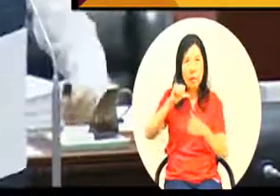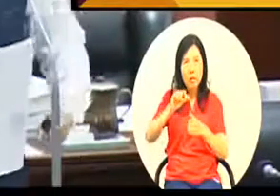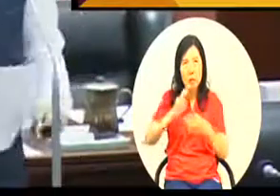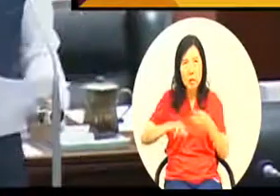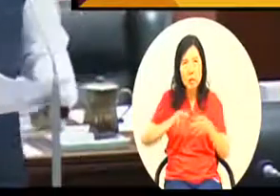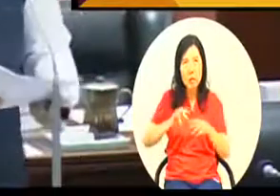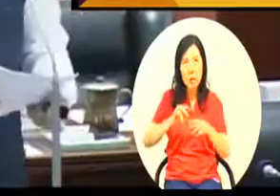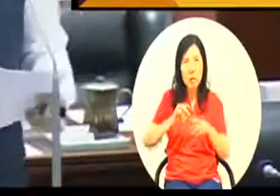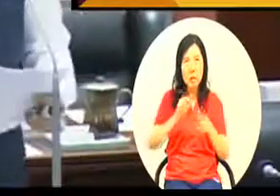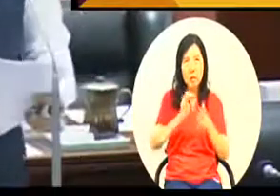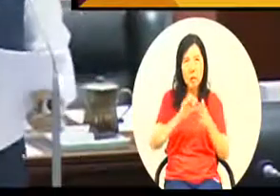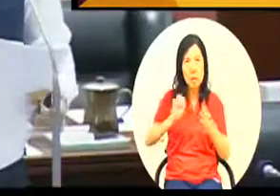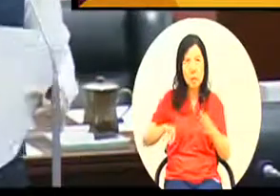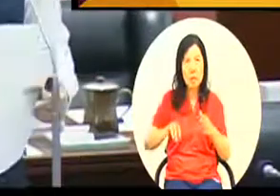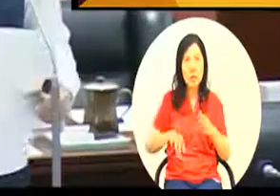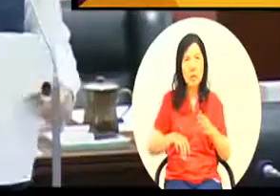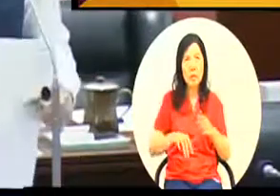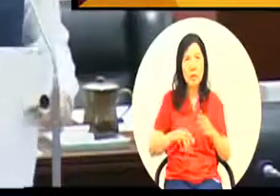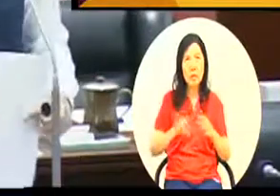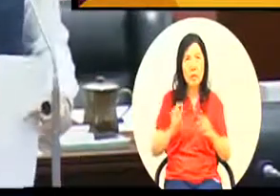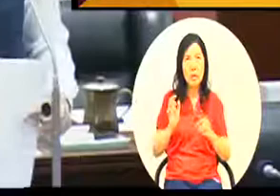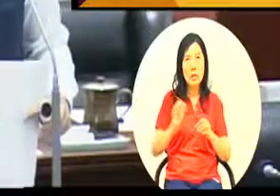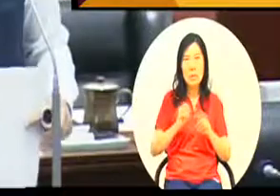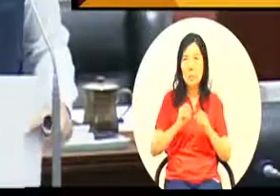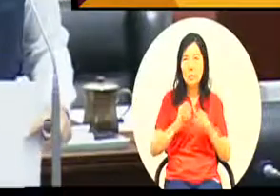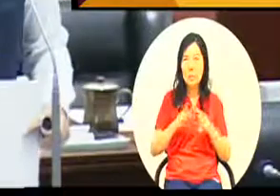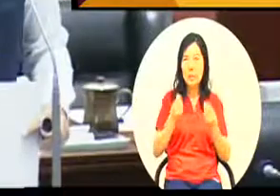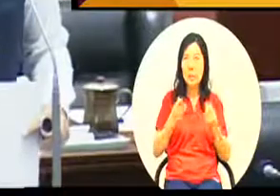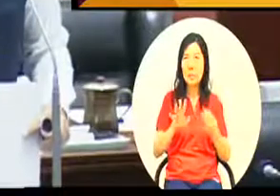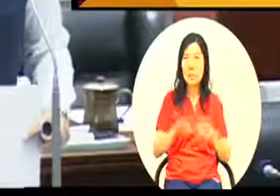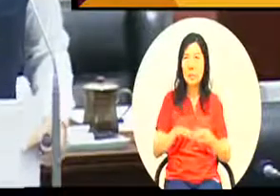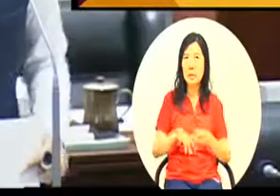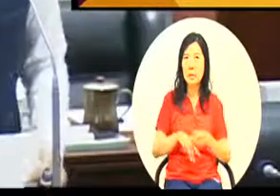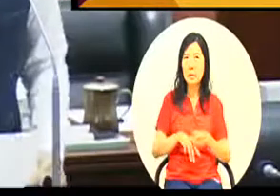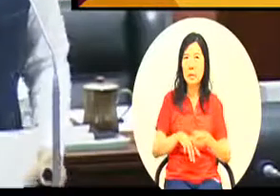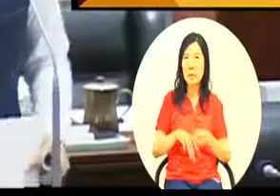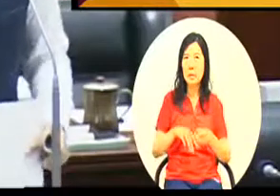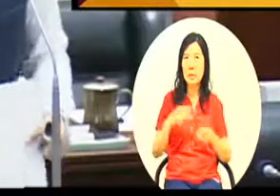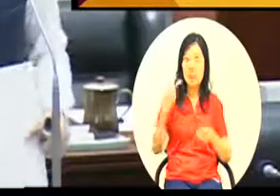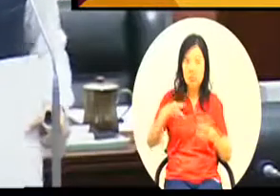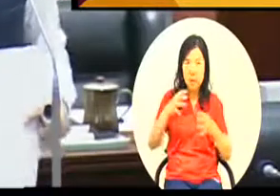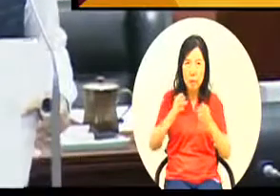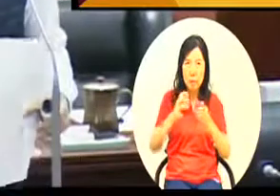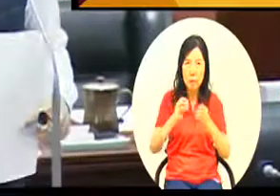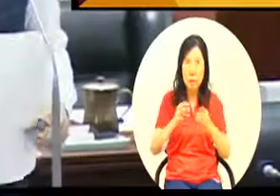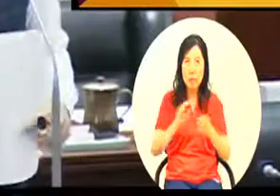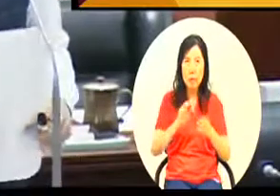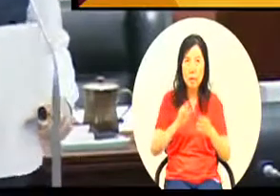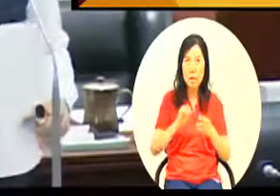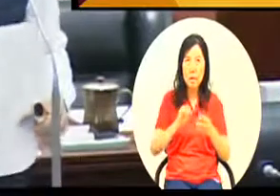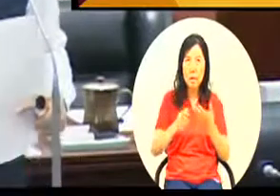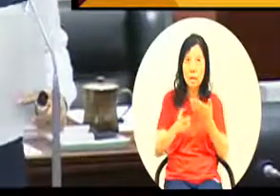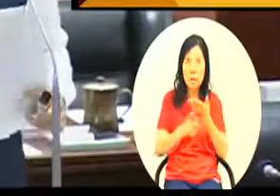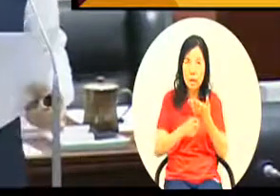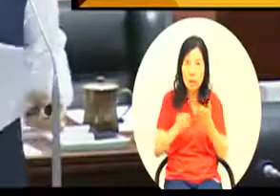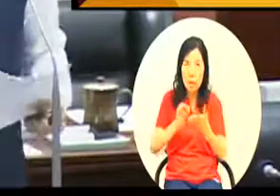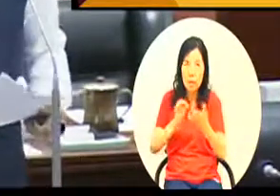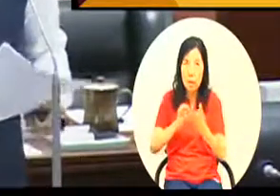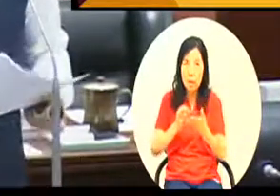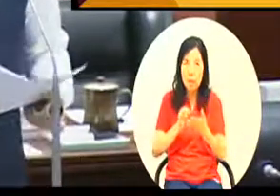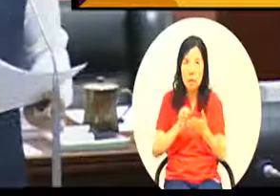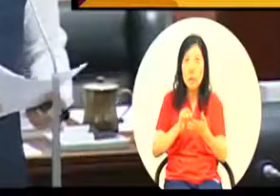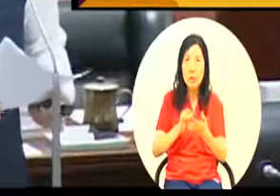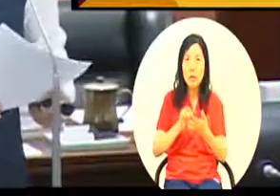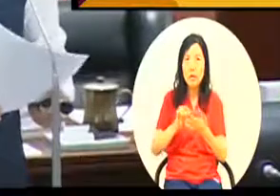它除罪化了。那还讨论了贩卖未遂跟意图贩卖而持